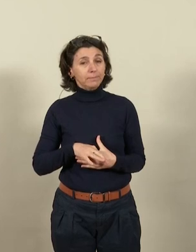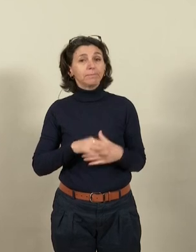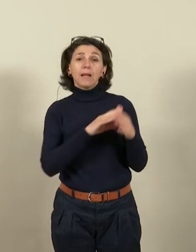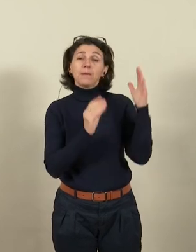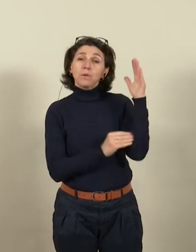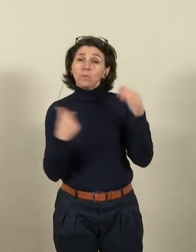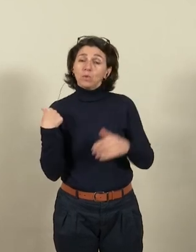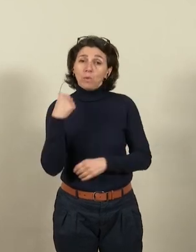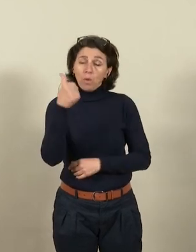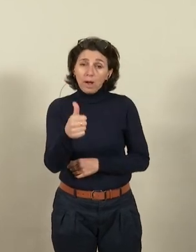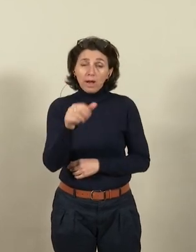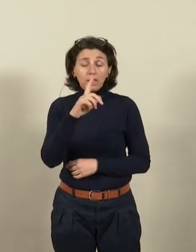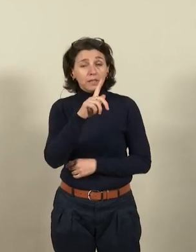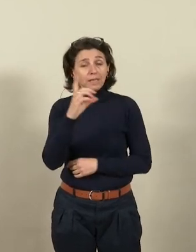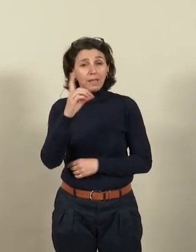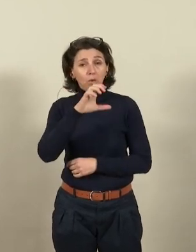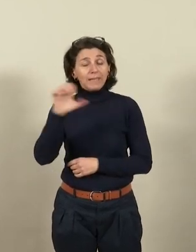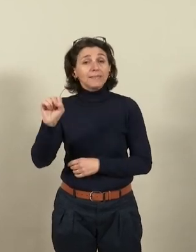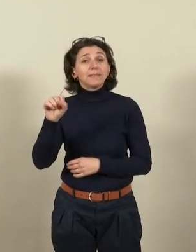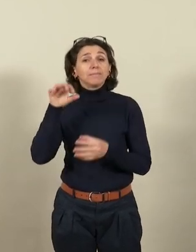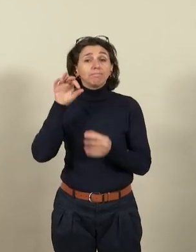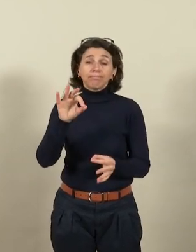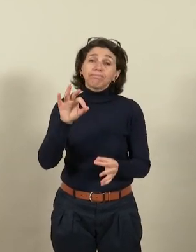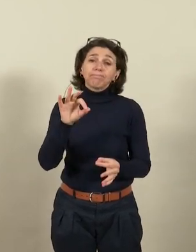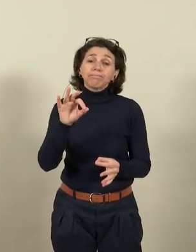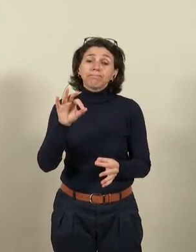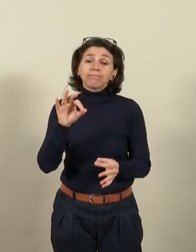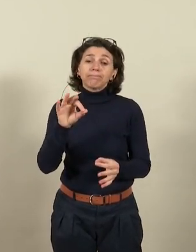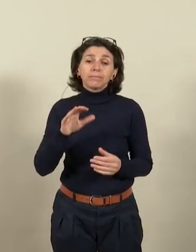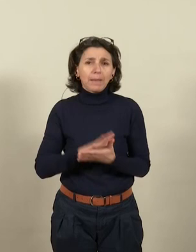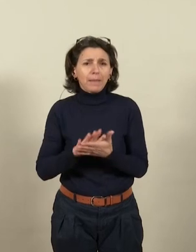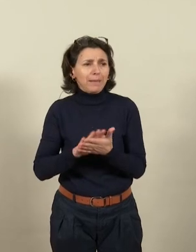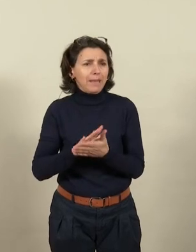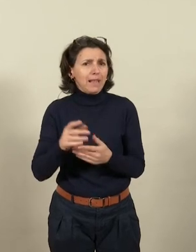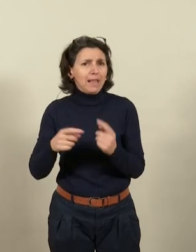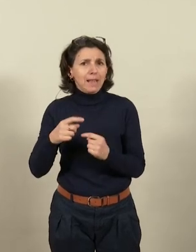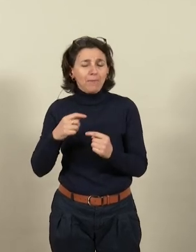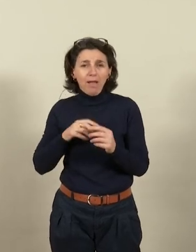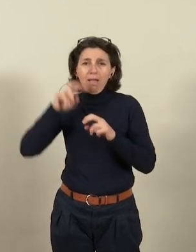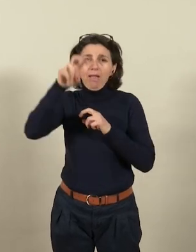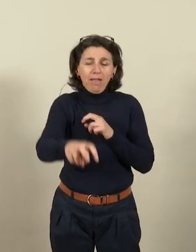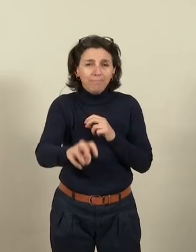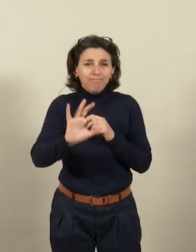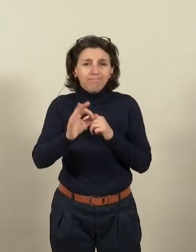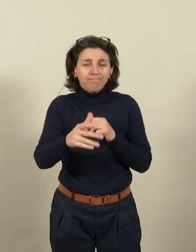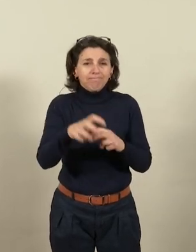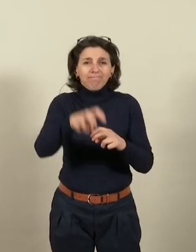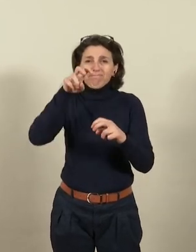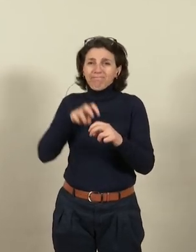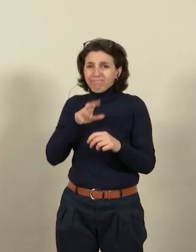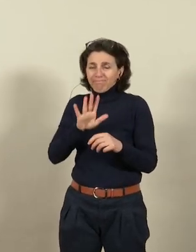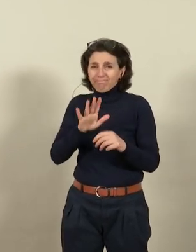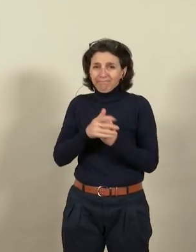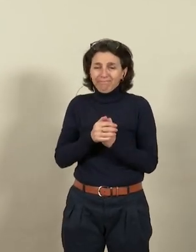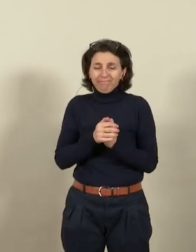1 déposé par gdes ah oui oui pardon je me précipite donc là nous nous